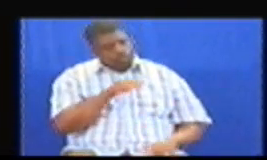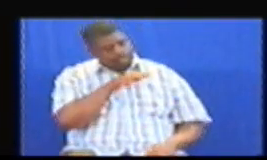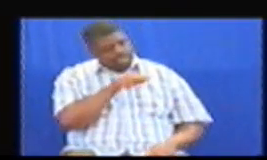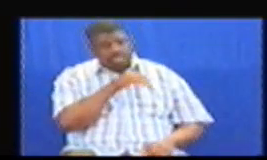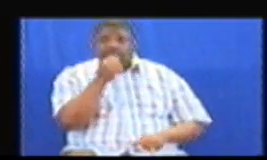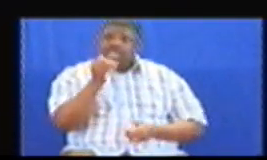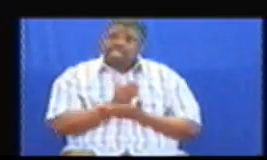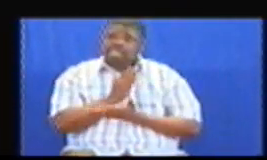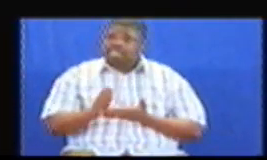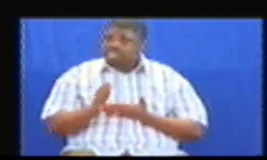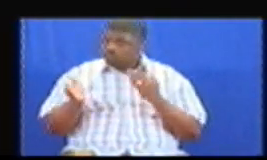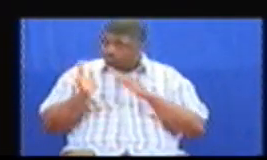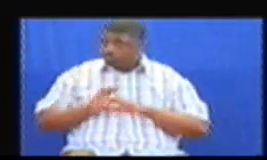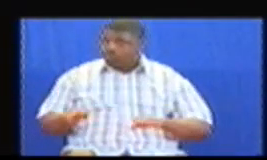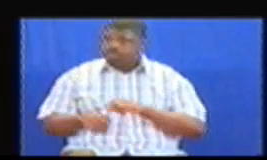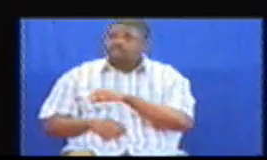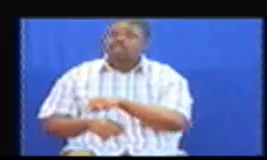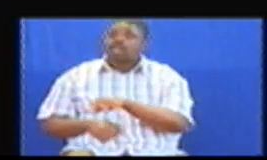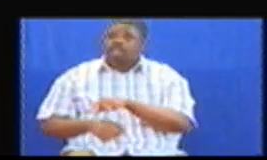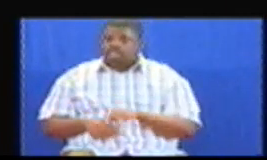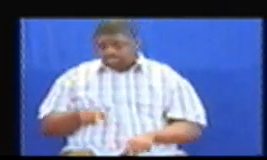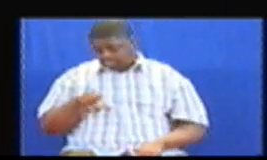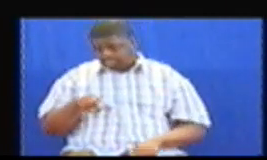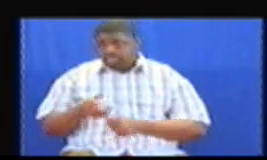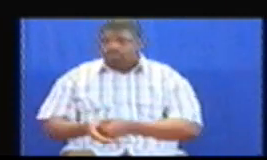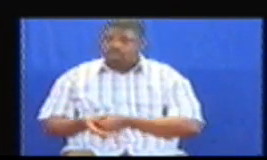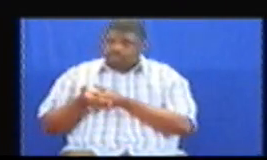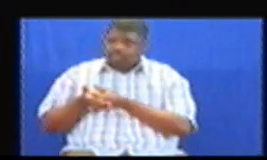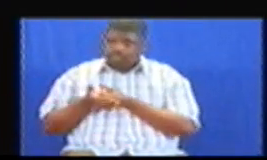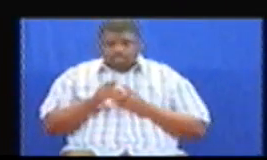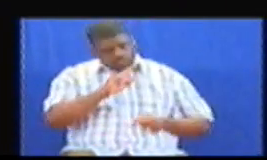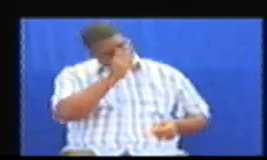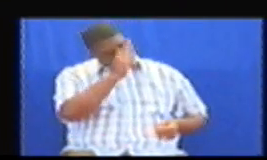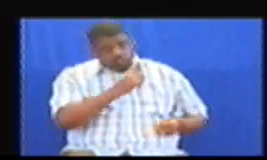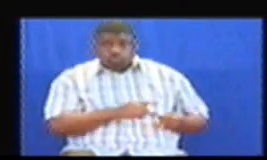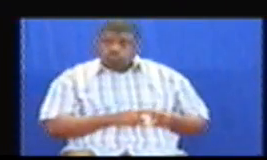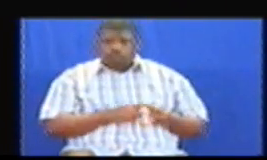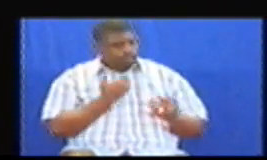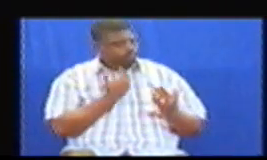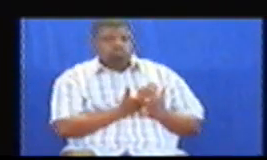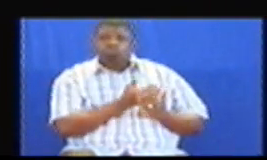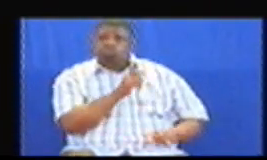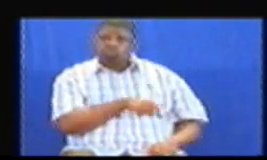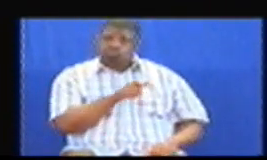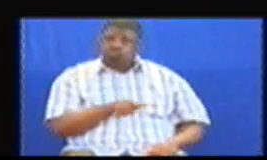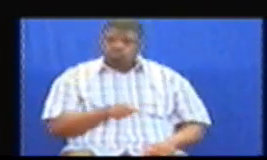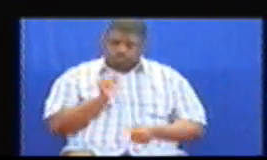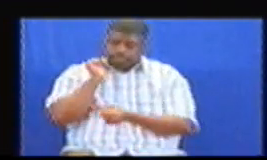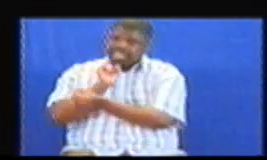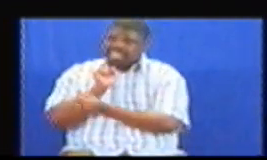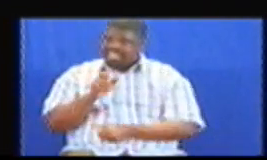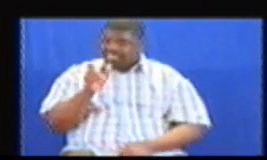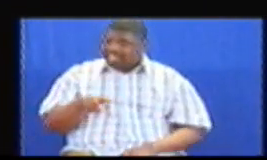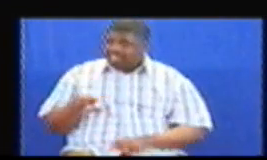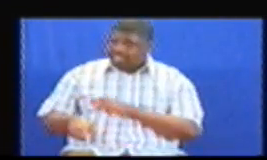zao utakuwa umekamilika. Hili litatusaidia kupunguza mrundikano wa mahabusu na wafungwa magerezani, na